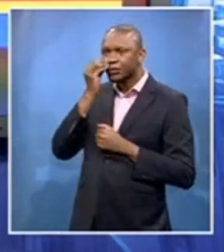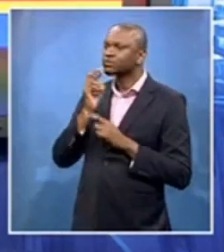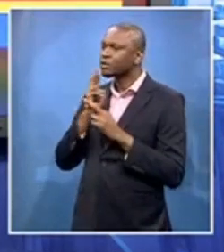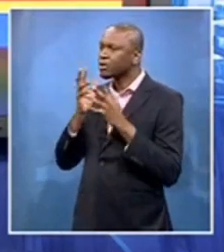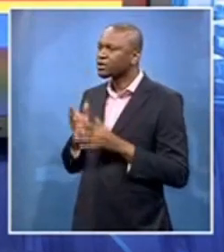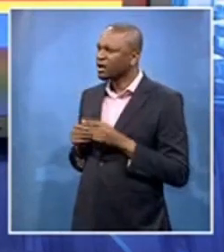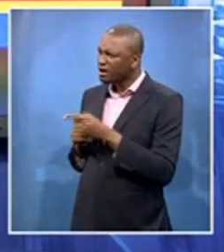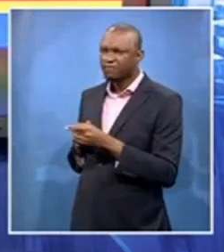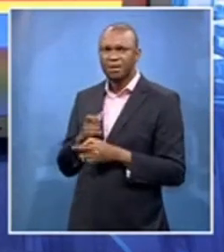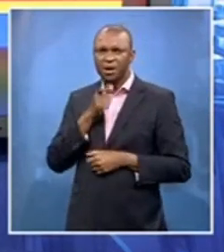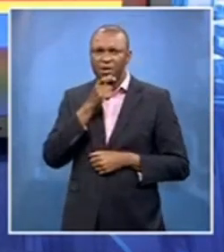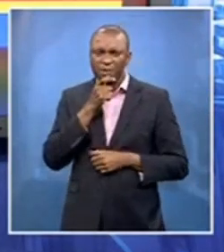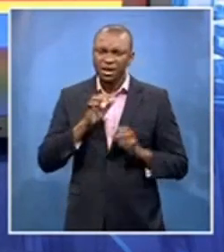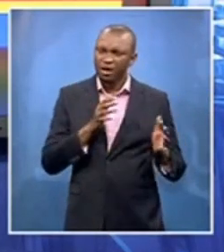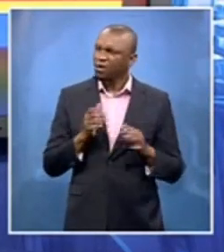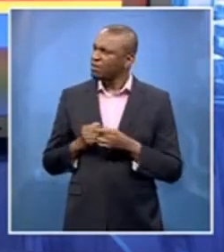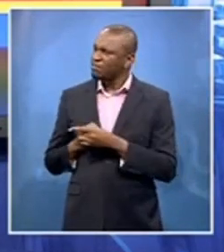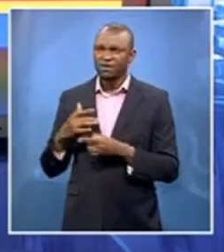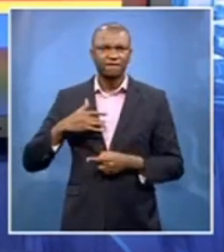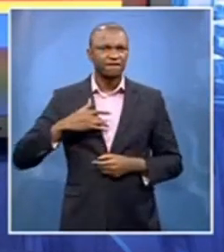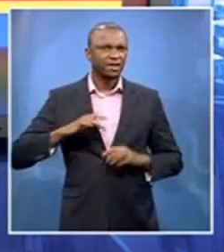wathini ngalo msebenzi welive kusasa.